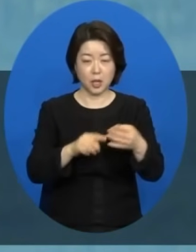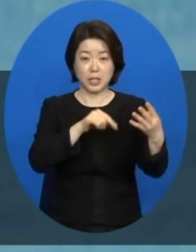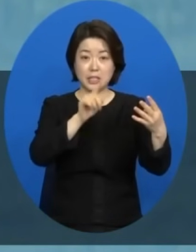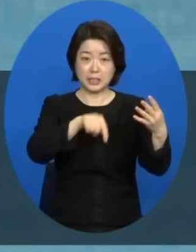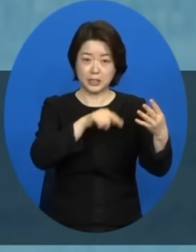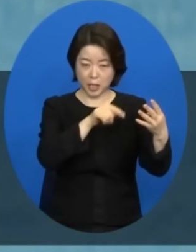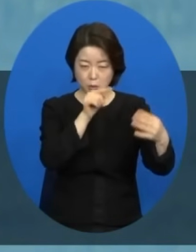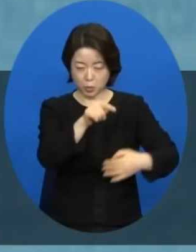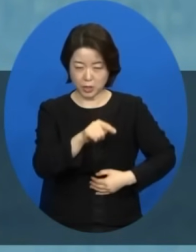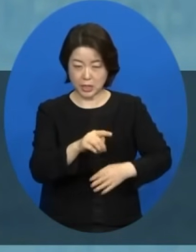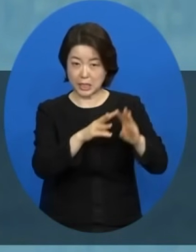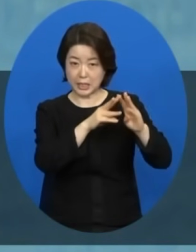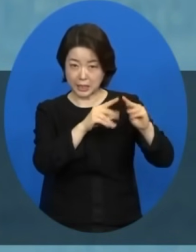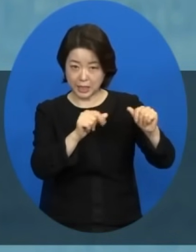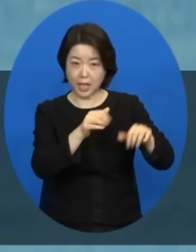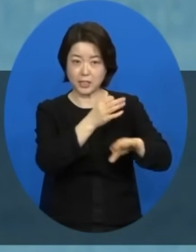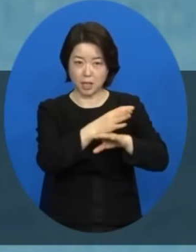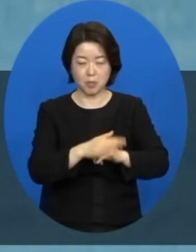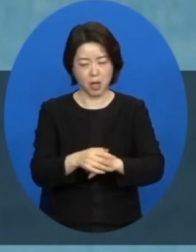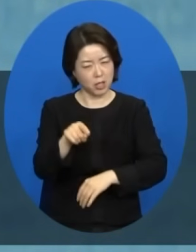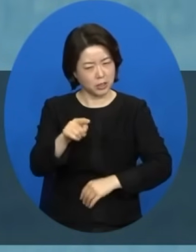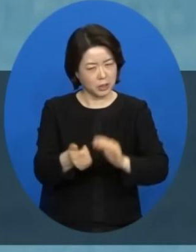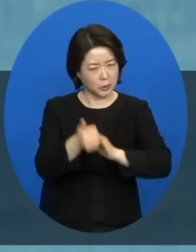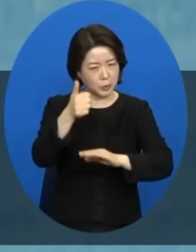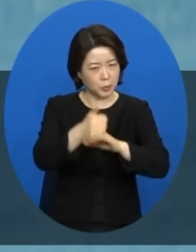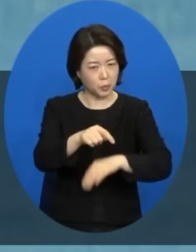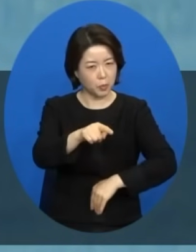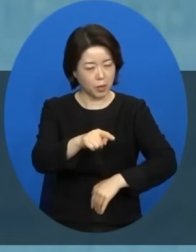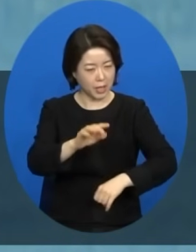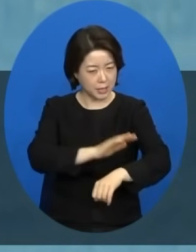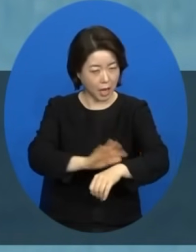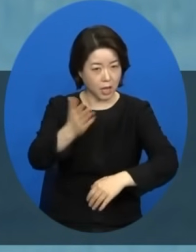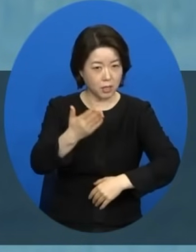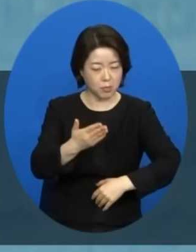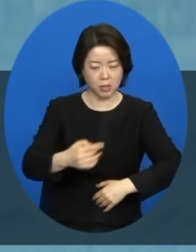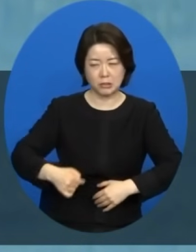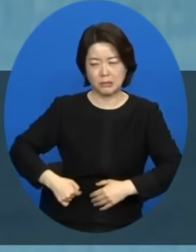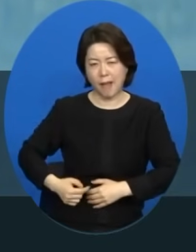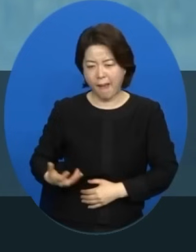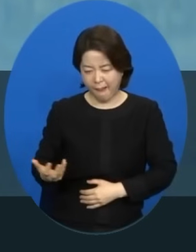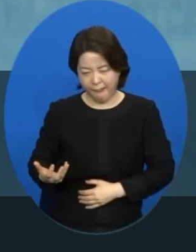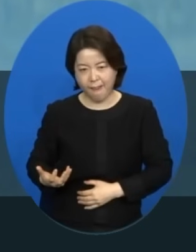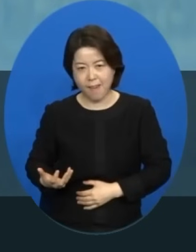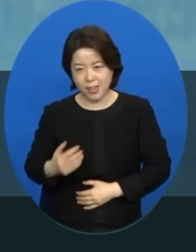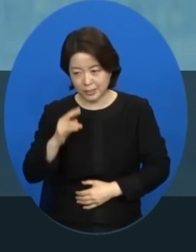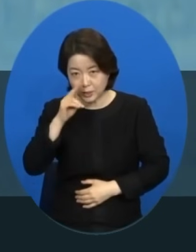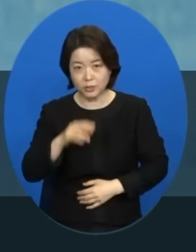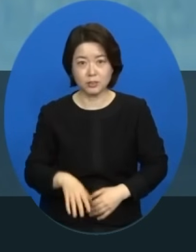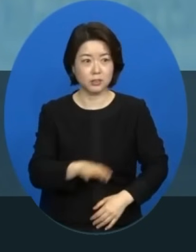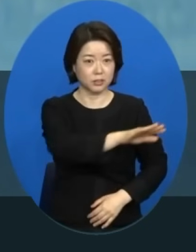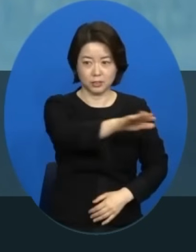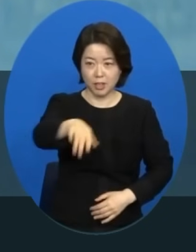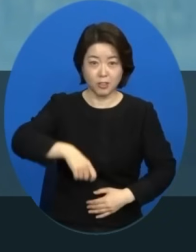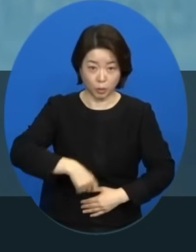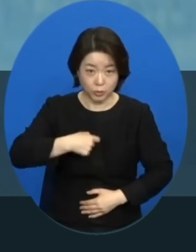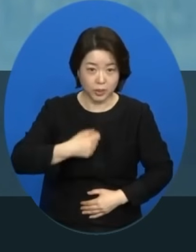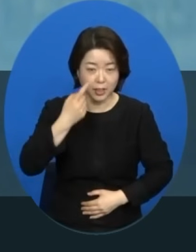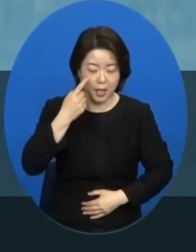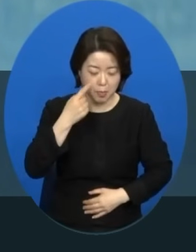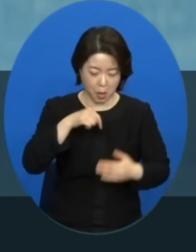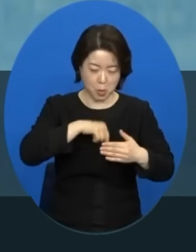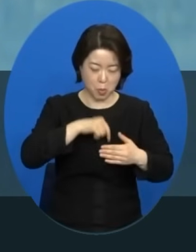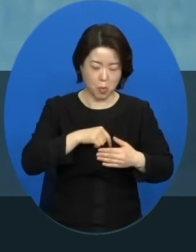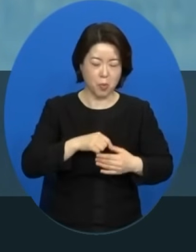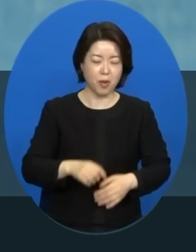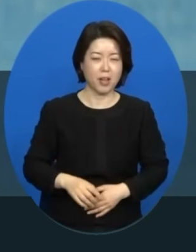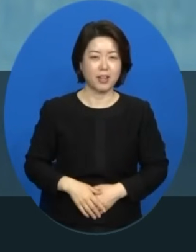사면, 즉 성공하거나 잘 되면 배가 아플 때가 있다. 정직하게 하십시오. 속이지